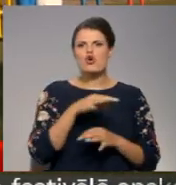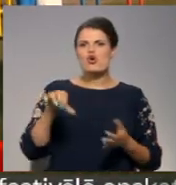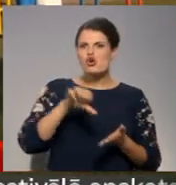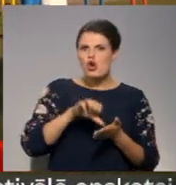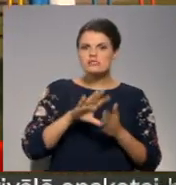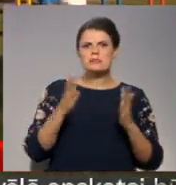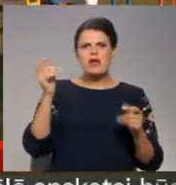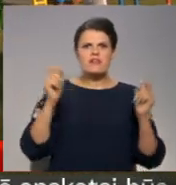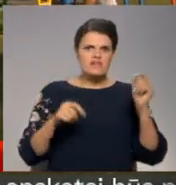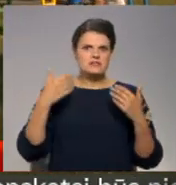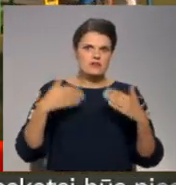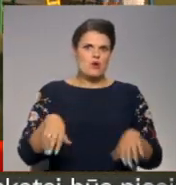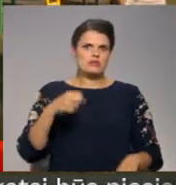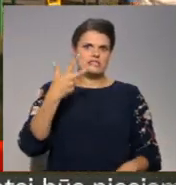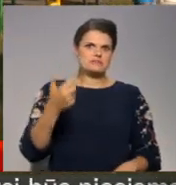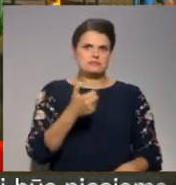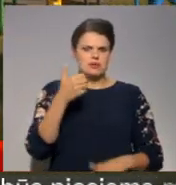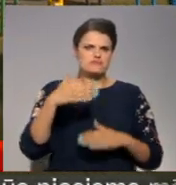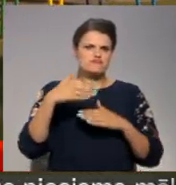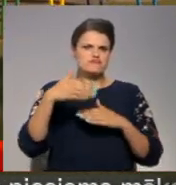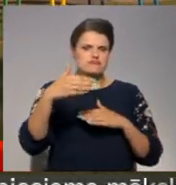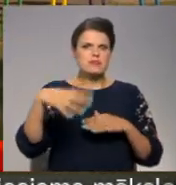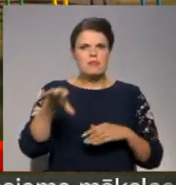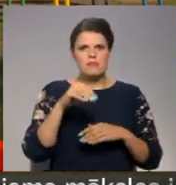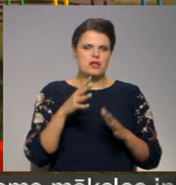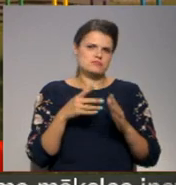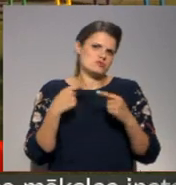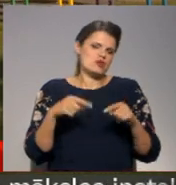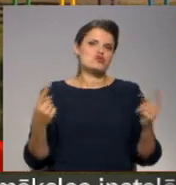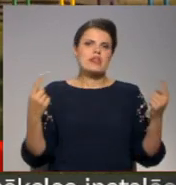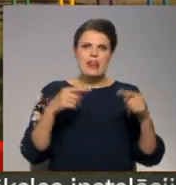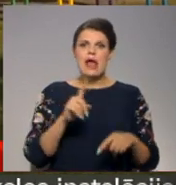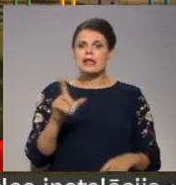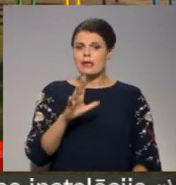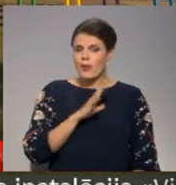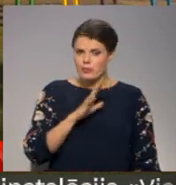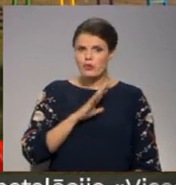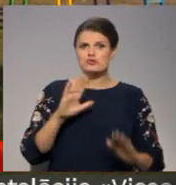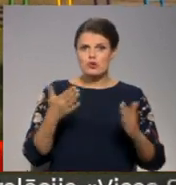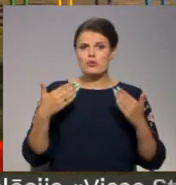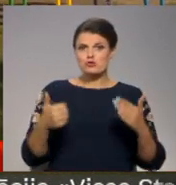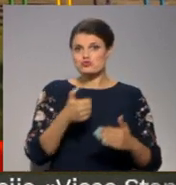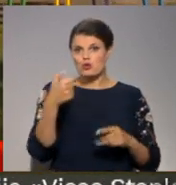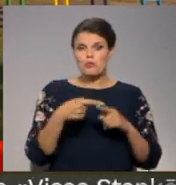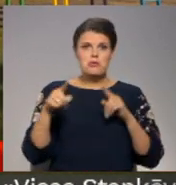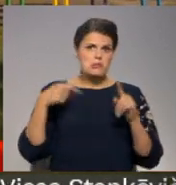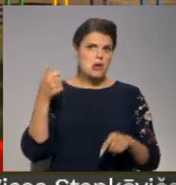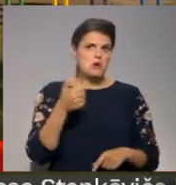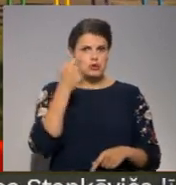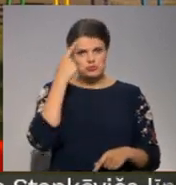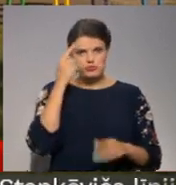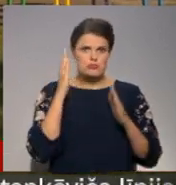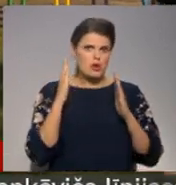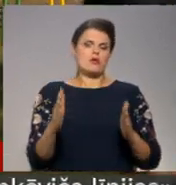bet festivāls tomēr notiek jau 13 gadus, un skaidrs, ka mēs ejam cauri visādiem laikiem. Un, bet šogad, nākamo gadu, es domāju, festivāls